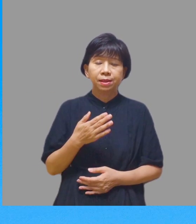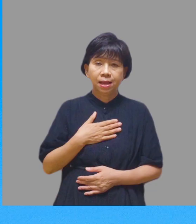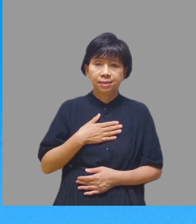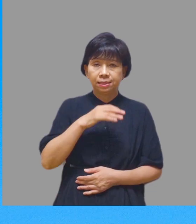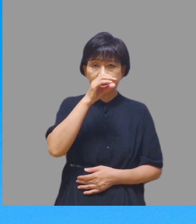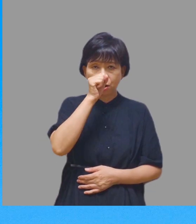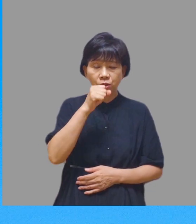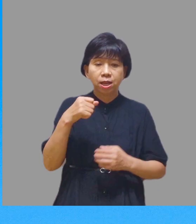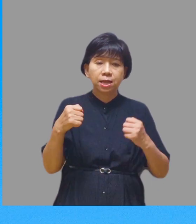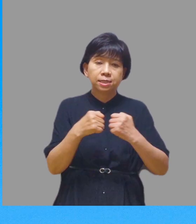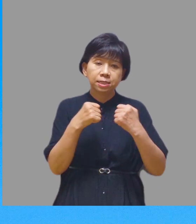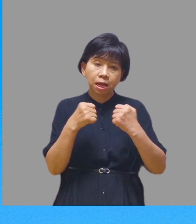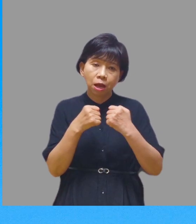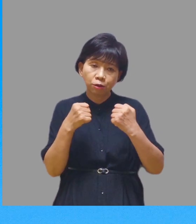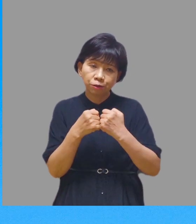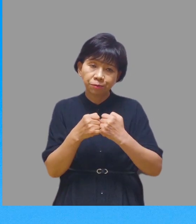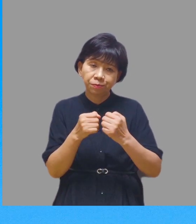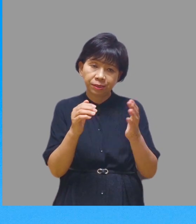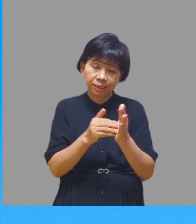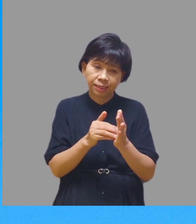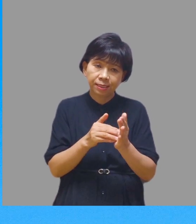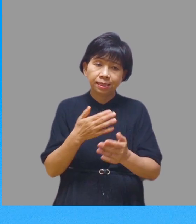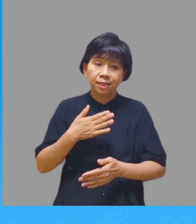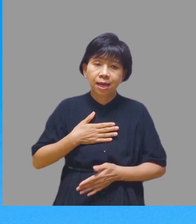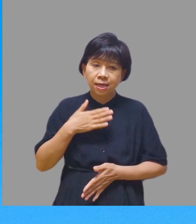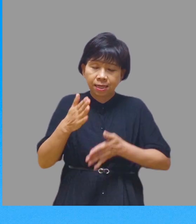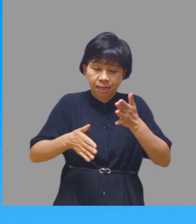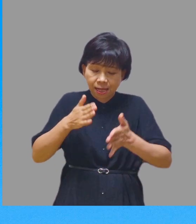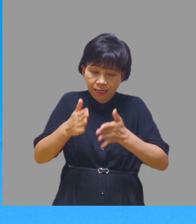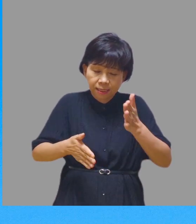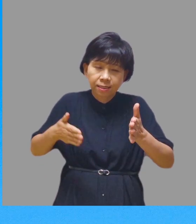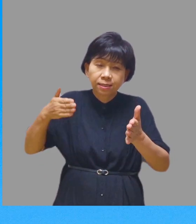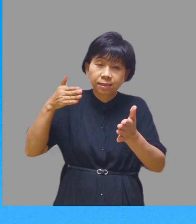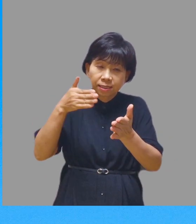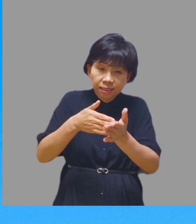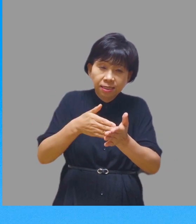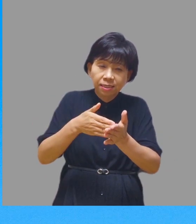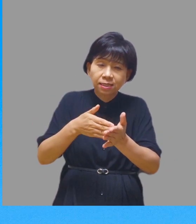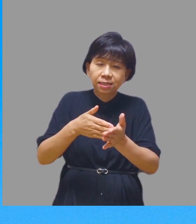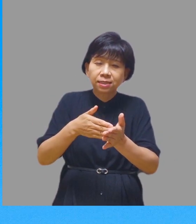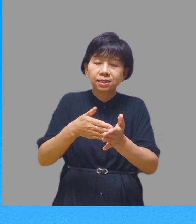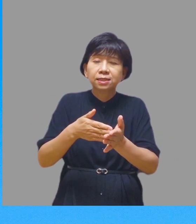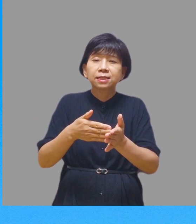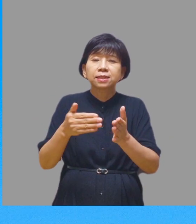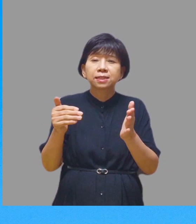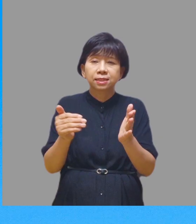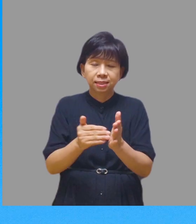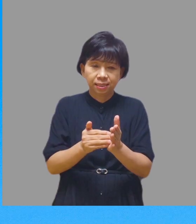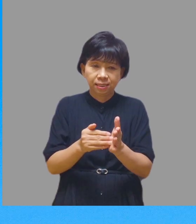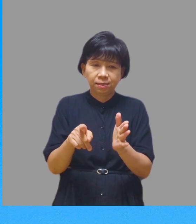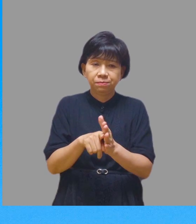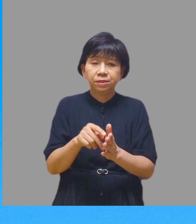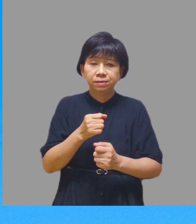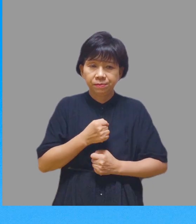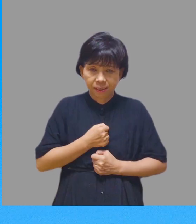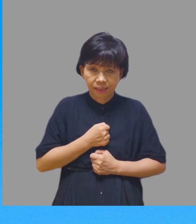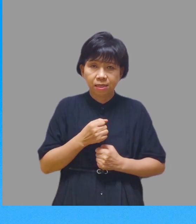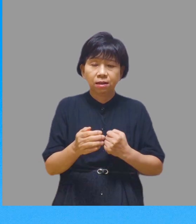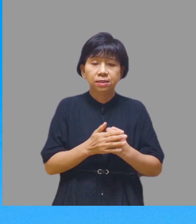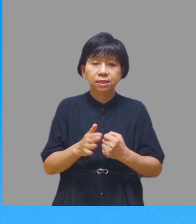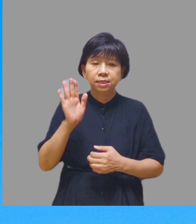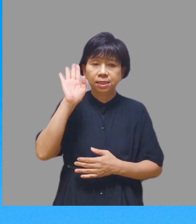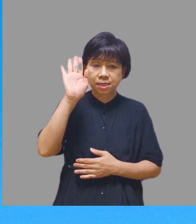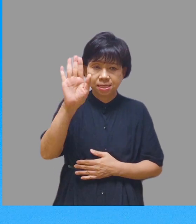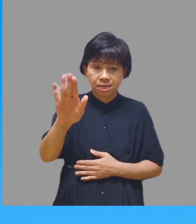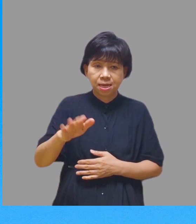나는 선한 싸움을 싸우고 나의 달려갈 길을 어떻게 했어요? 마치고 믿음을 지켰으니